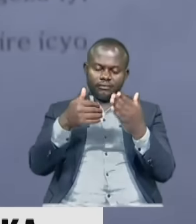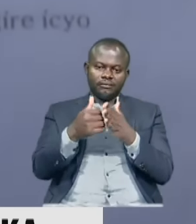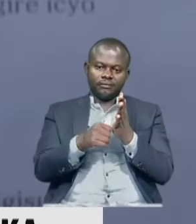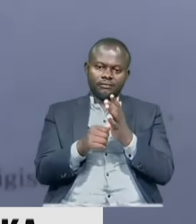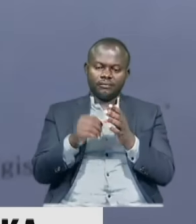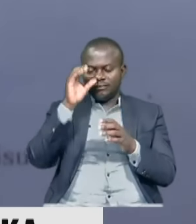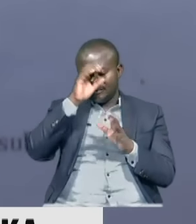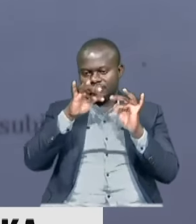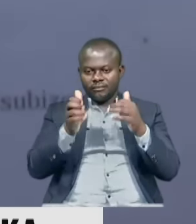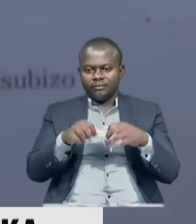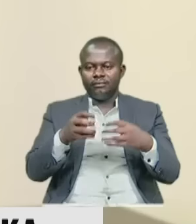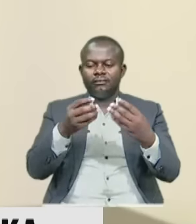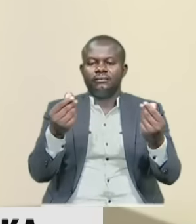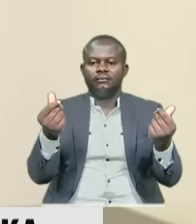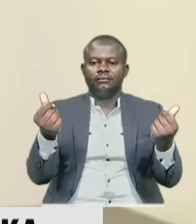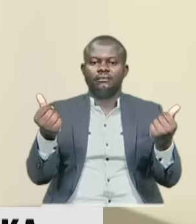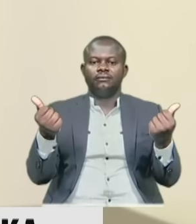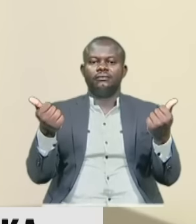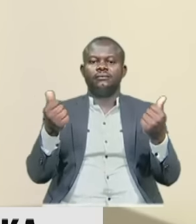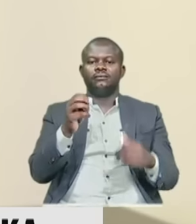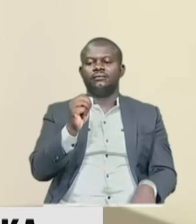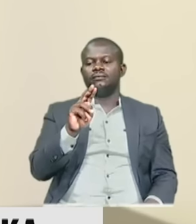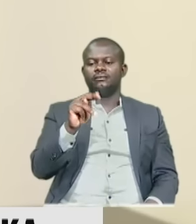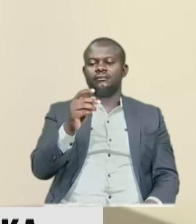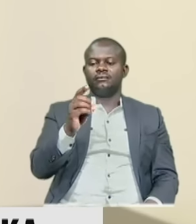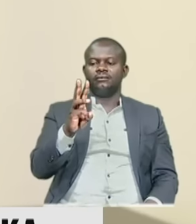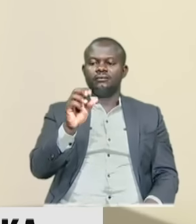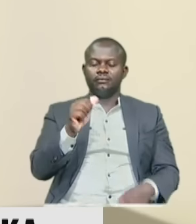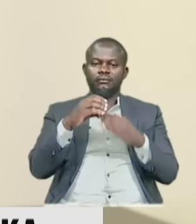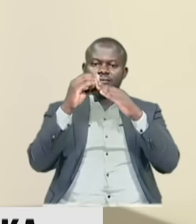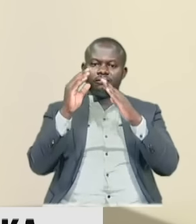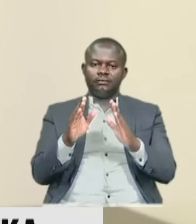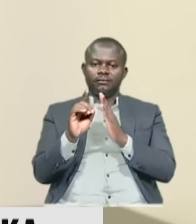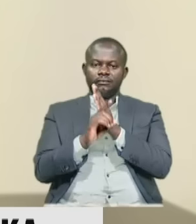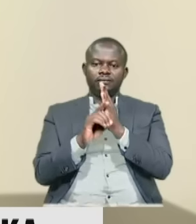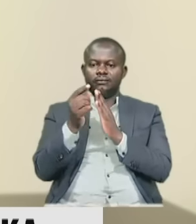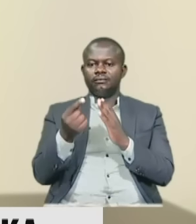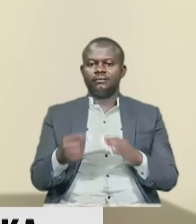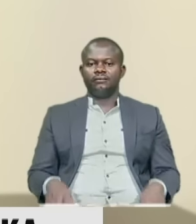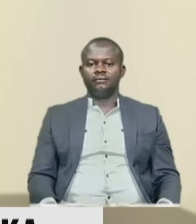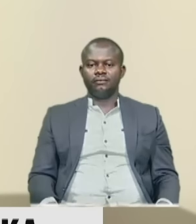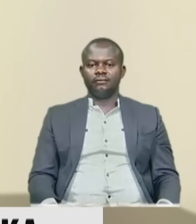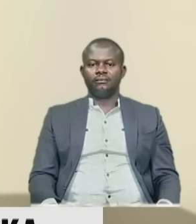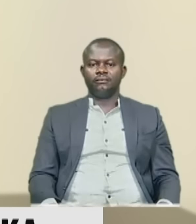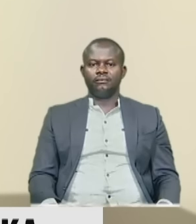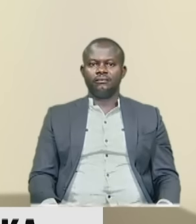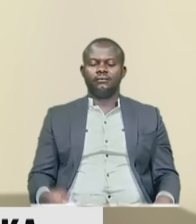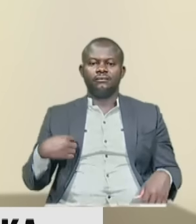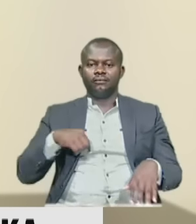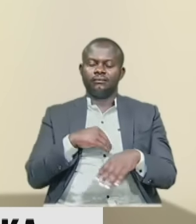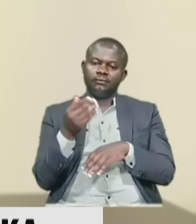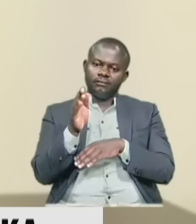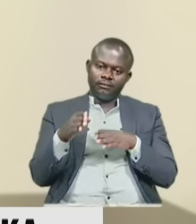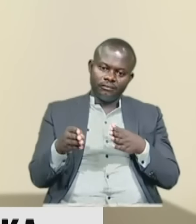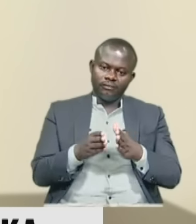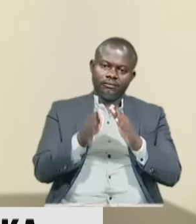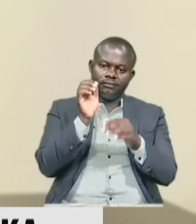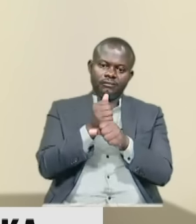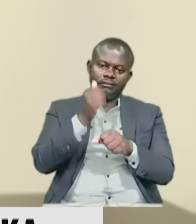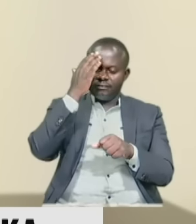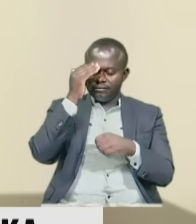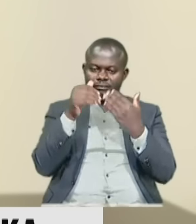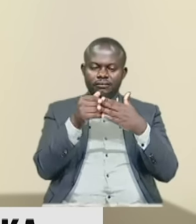kirimo gushakirwa umuturambye. Murindwa Prosper ni umuyobozi w'aka karere. Njye ni ugusubira muri wa muhanda tukawukora, kuko